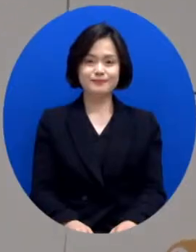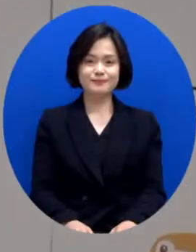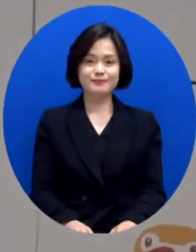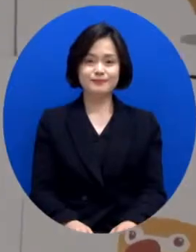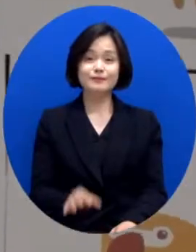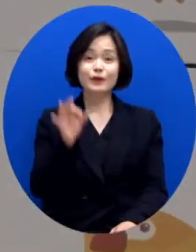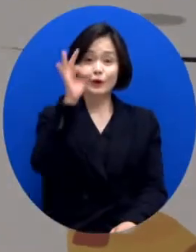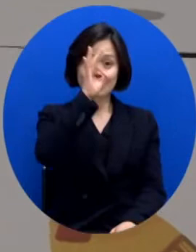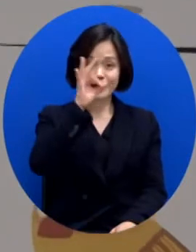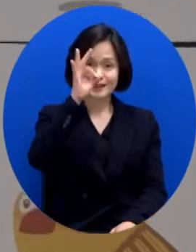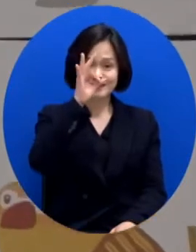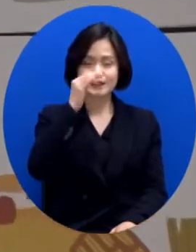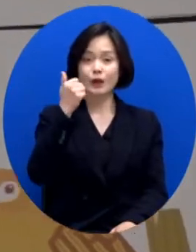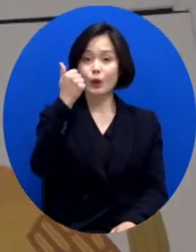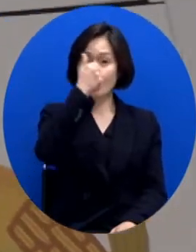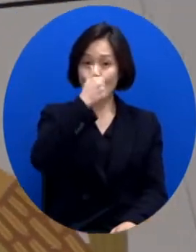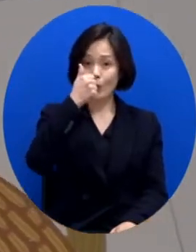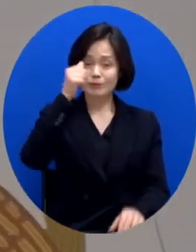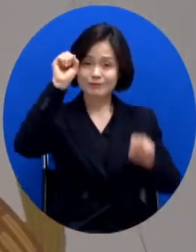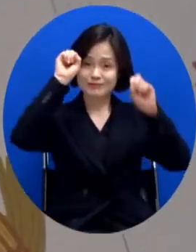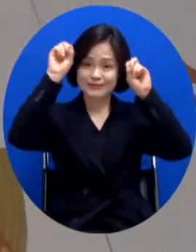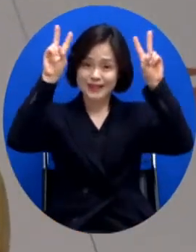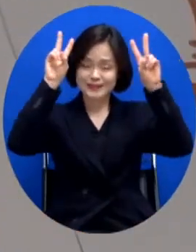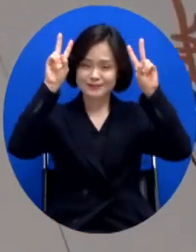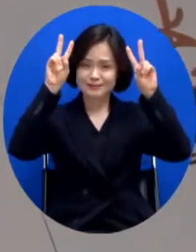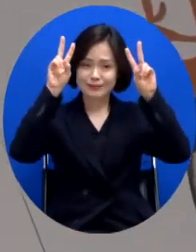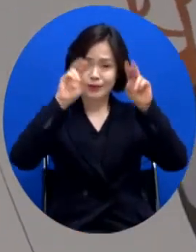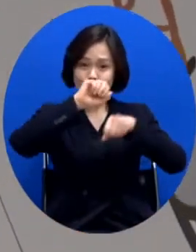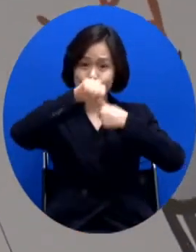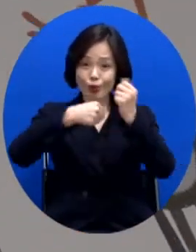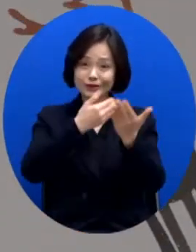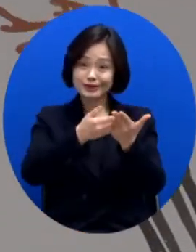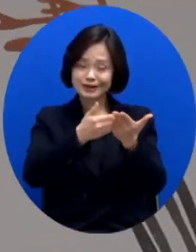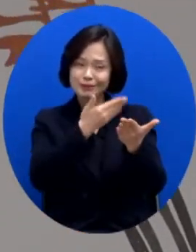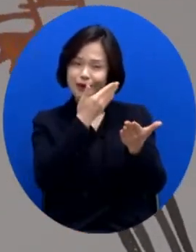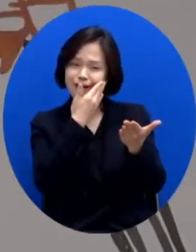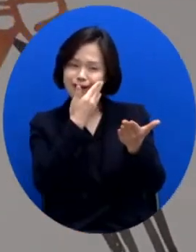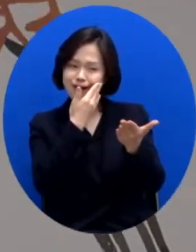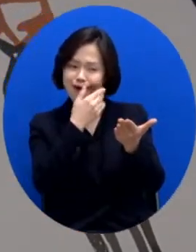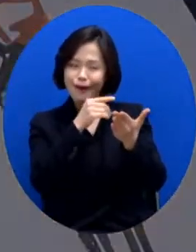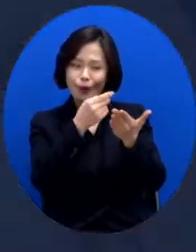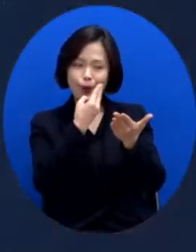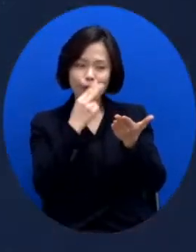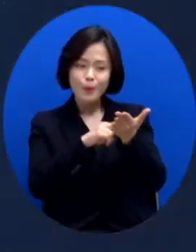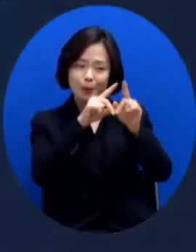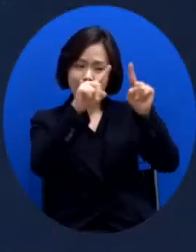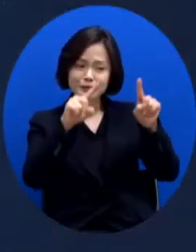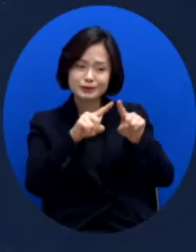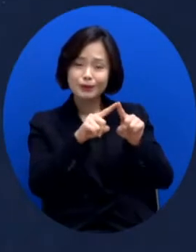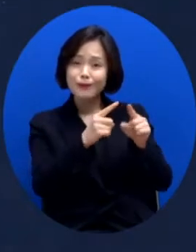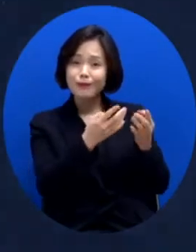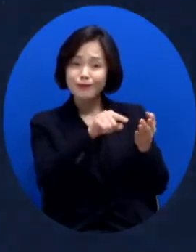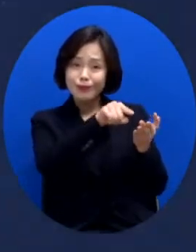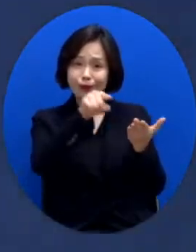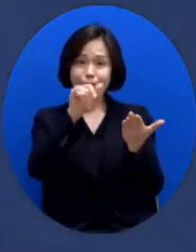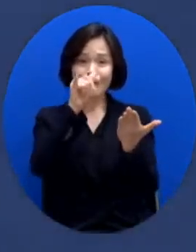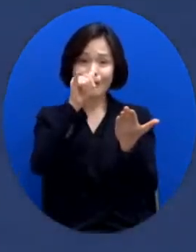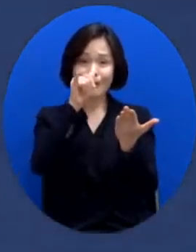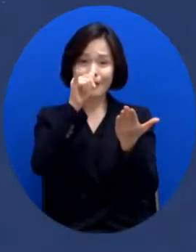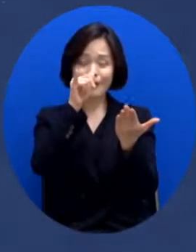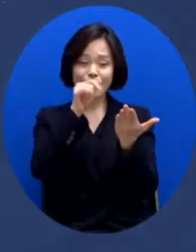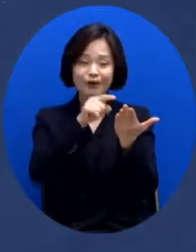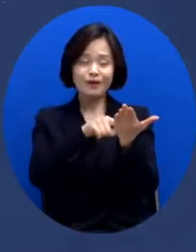돼지, 곰, 사슴 등 귀여운 동물 그림이 그려진 엽서들. 원숭이가 그려진 엽서